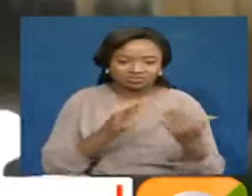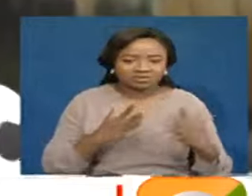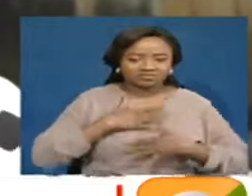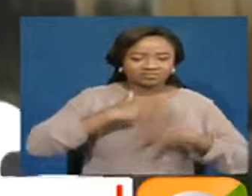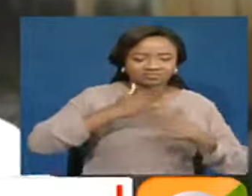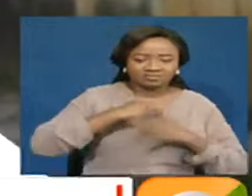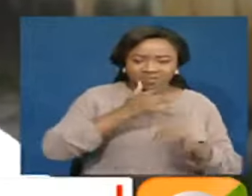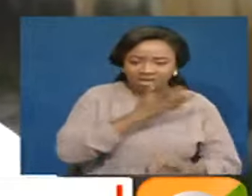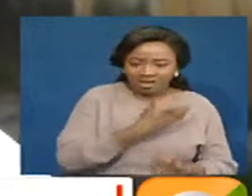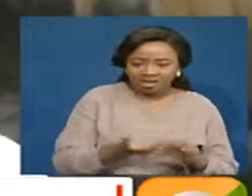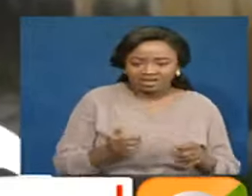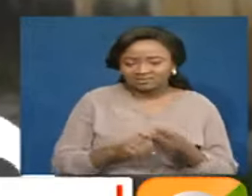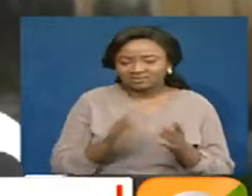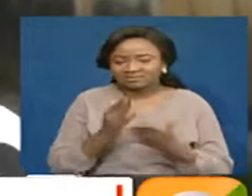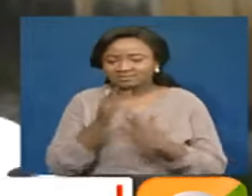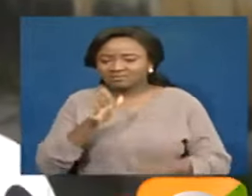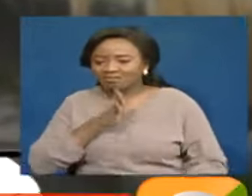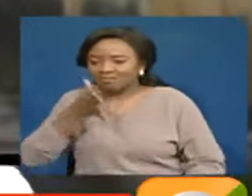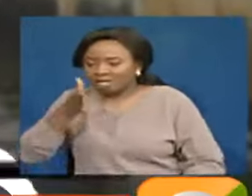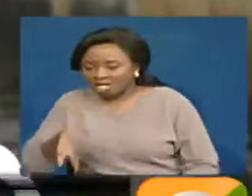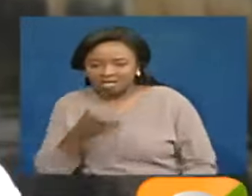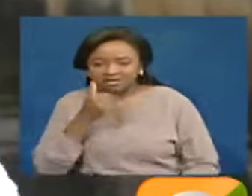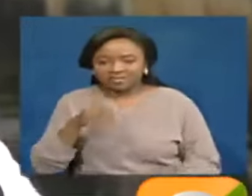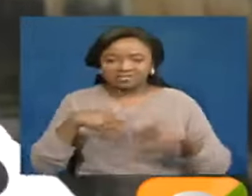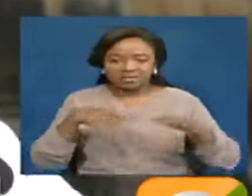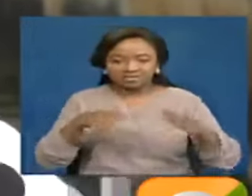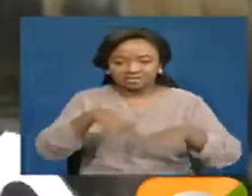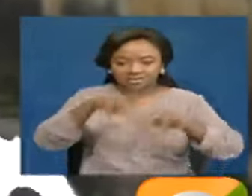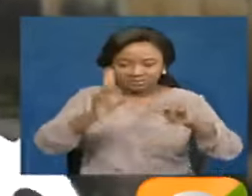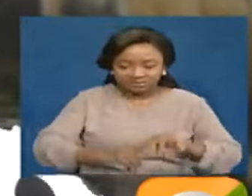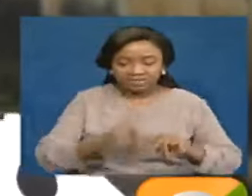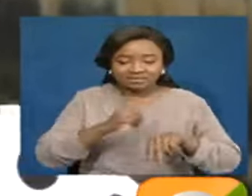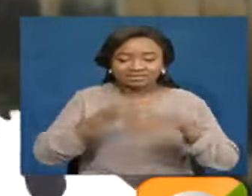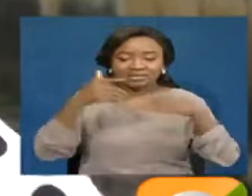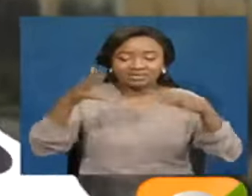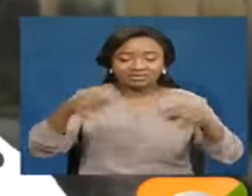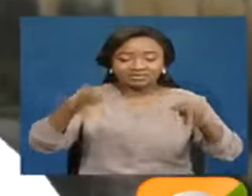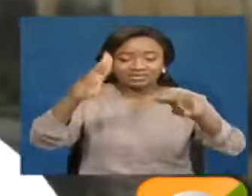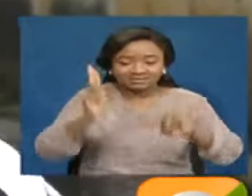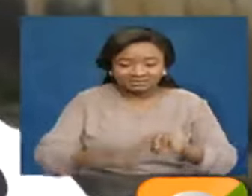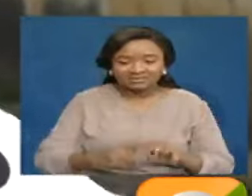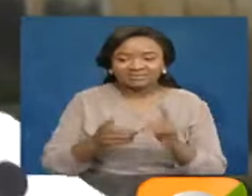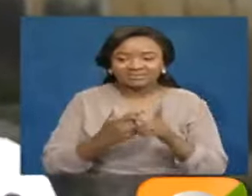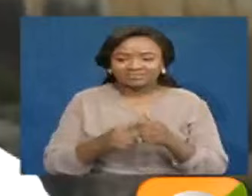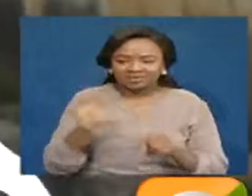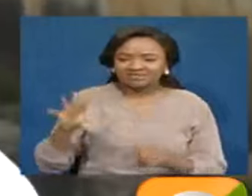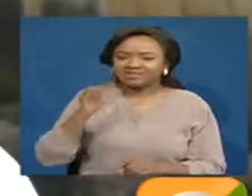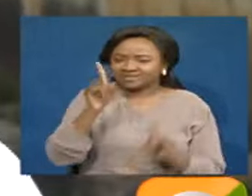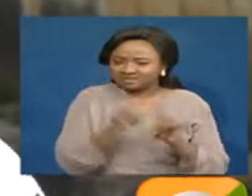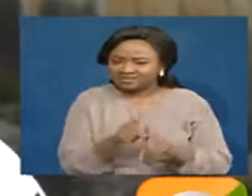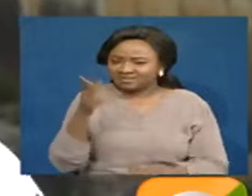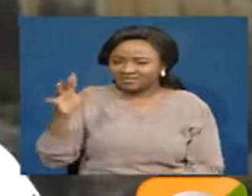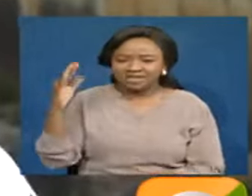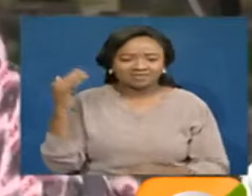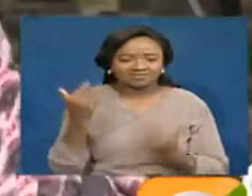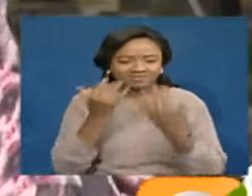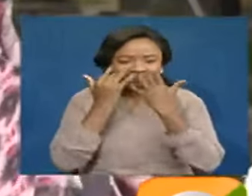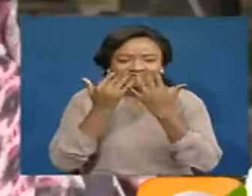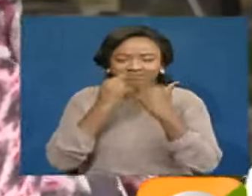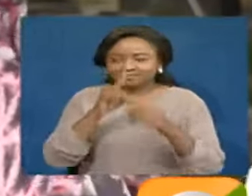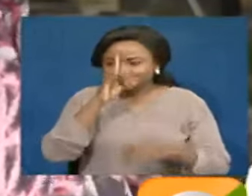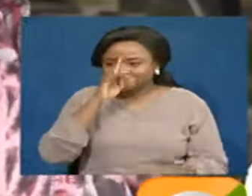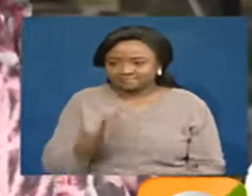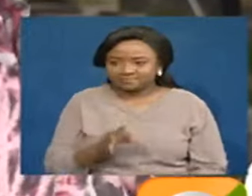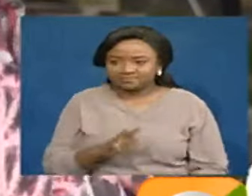kupumua ndani ya majumba, ikabidi tukae nje. Na huko nje tulivyokuwa tumetoka kwenda kuangalia, tukakuta kule nje ndo harufu imezidi.